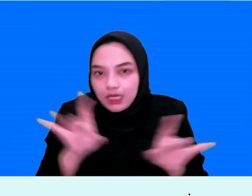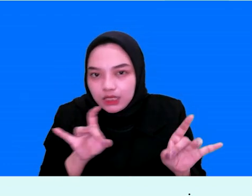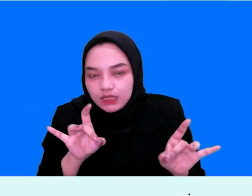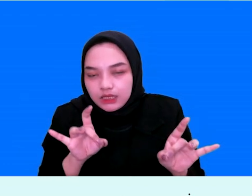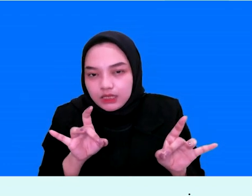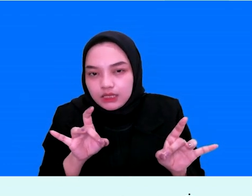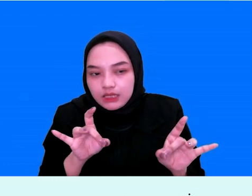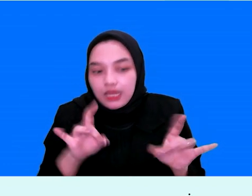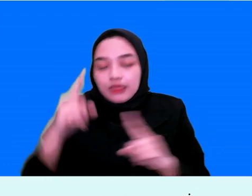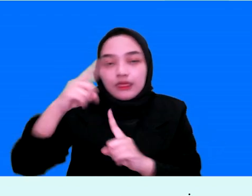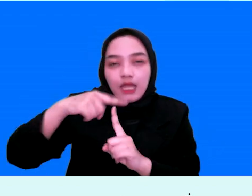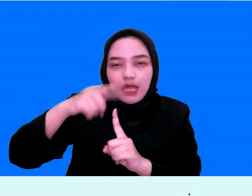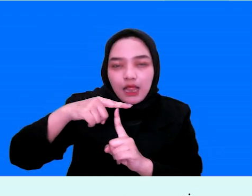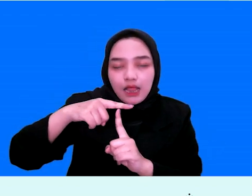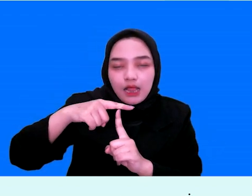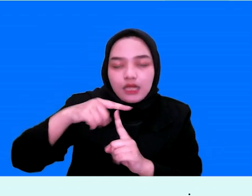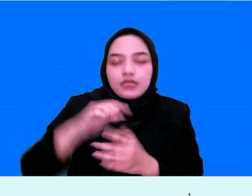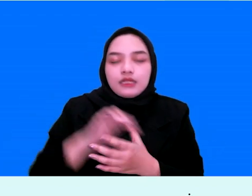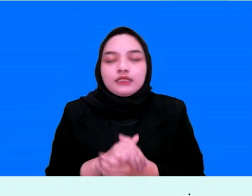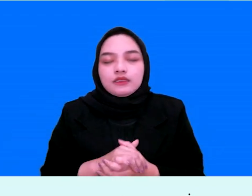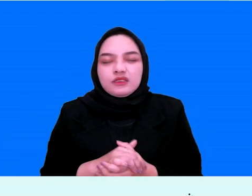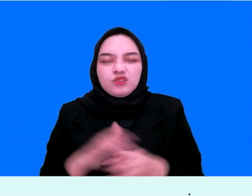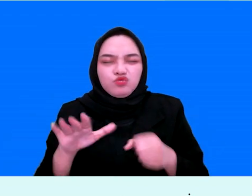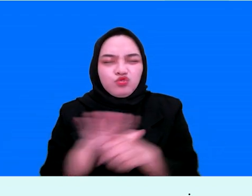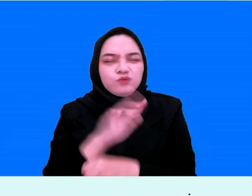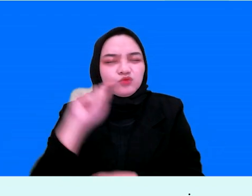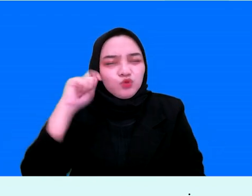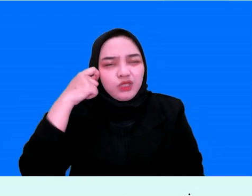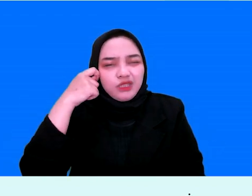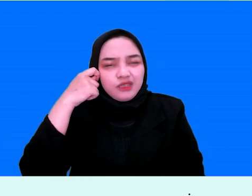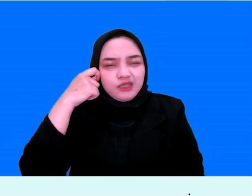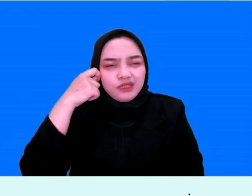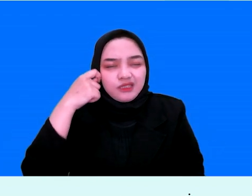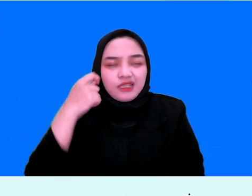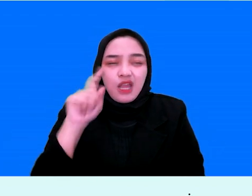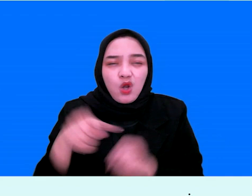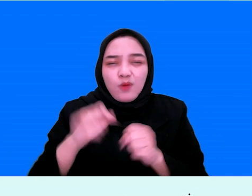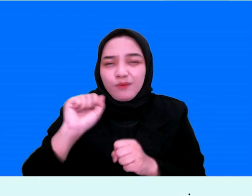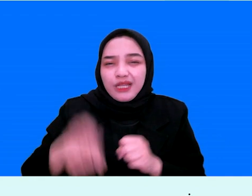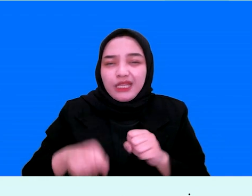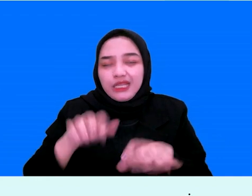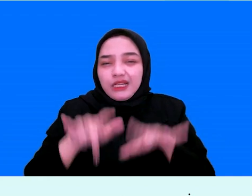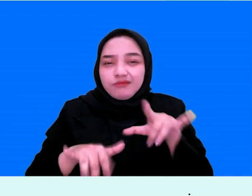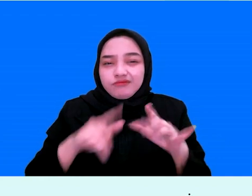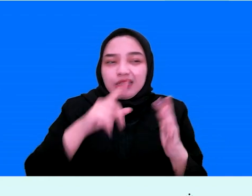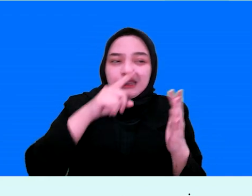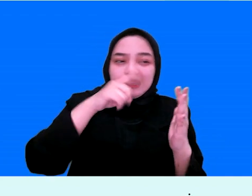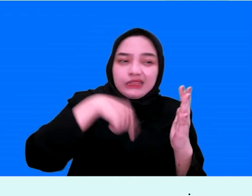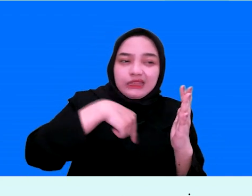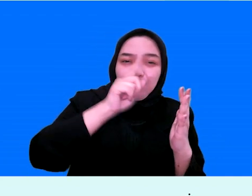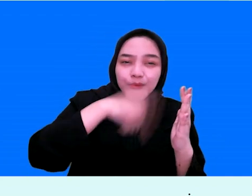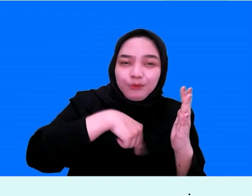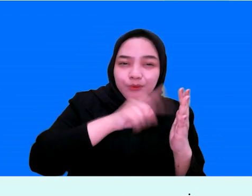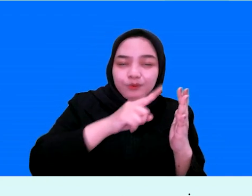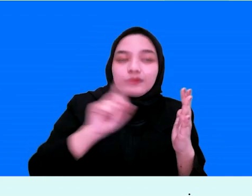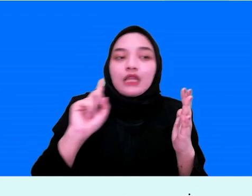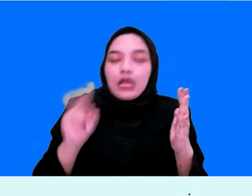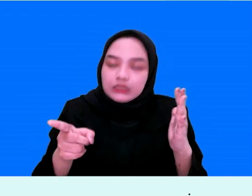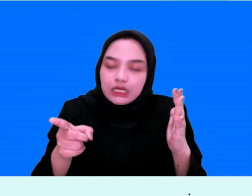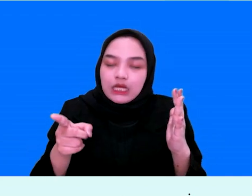eh, pemilihan tanggalnya itu sendiri cukup sulit dengan menggunakan keyboard tab, sehingga kadang